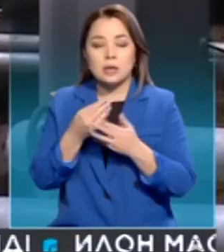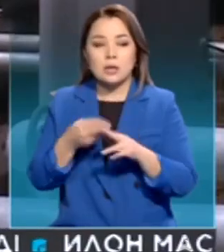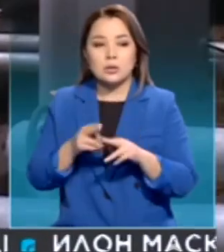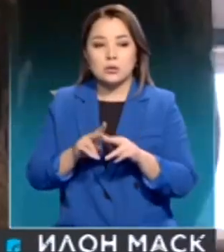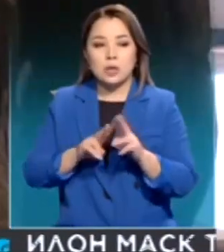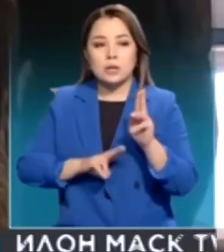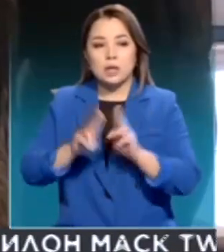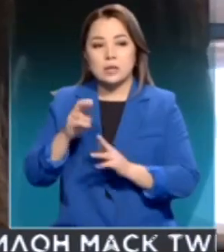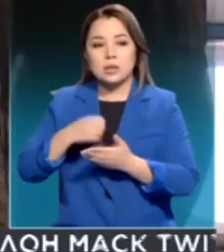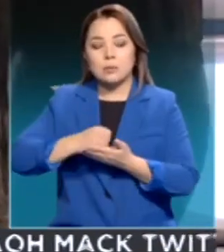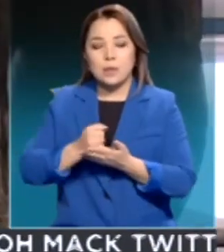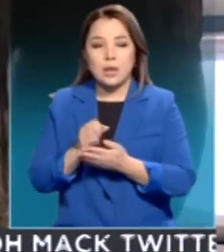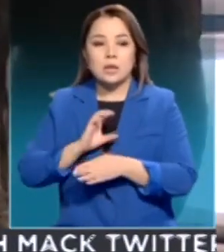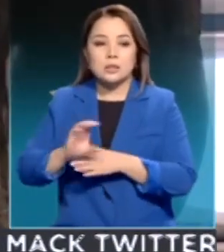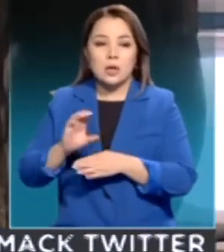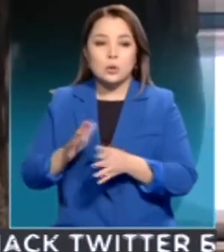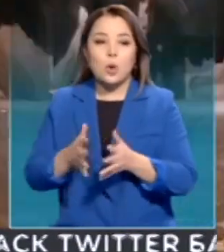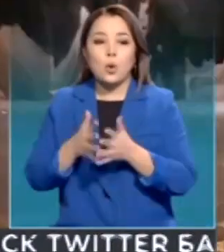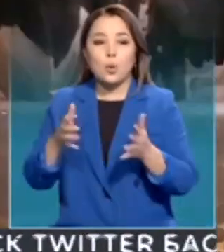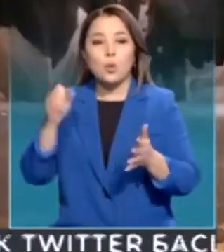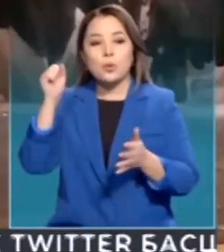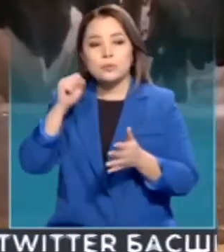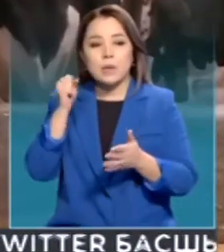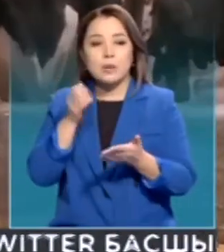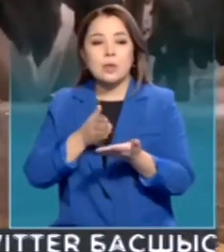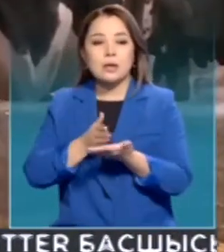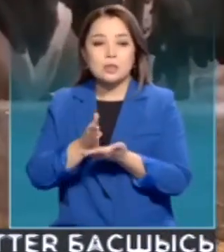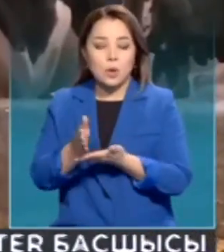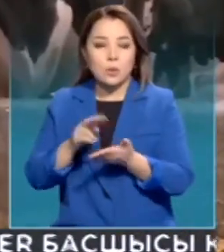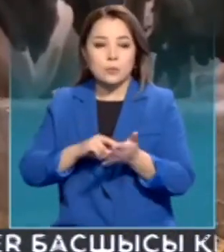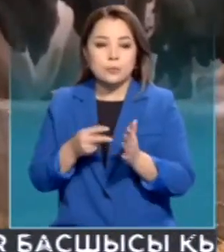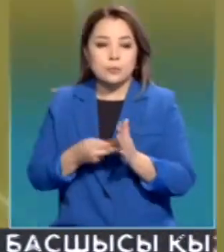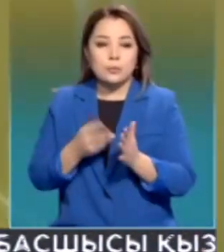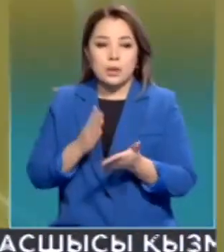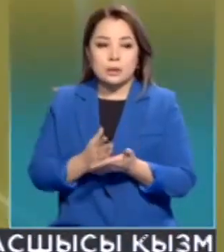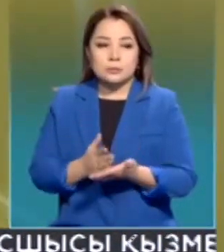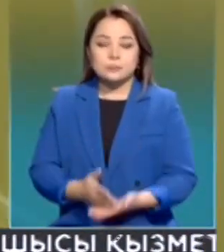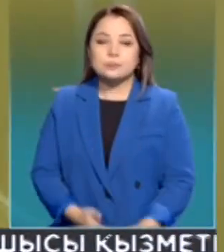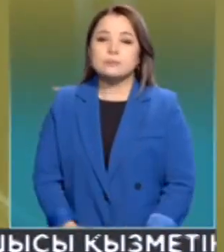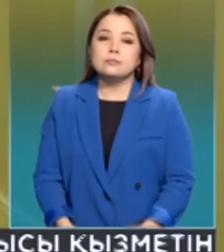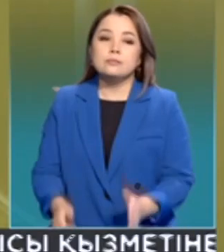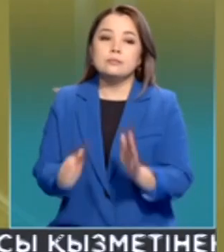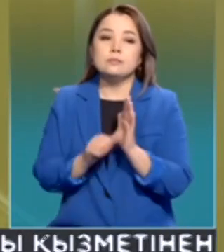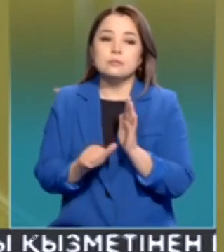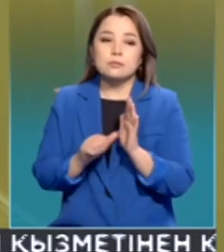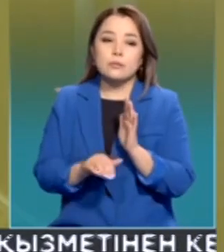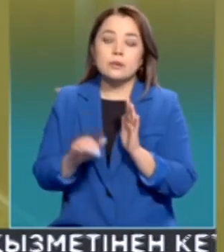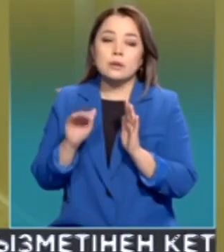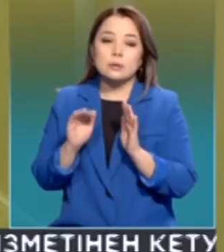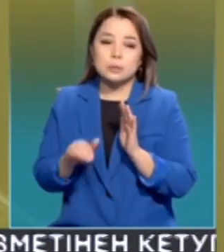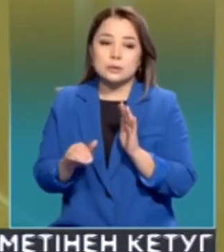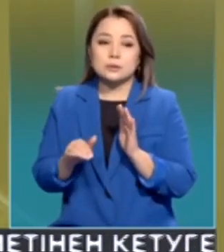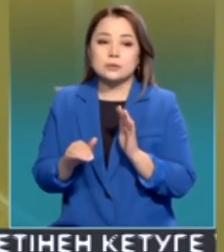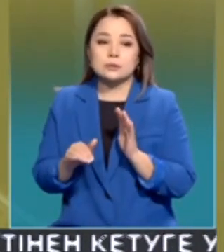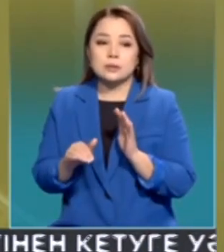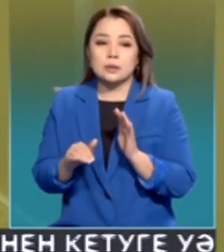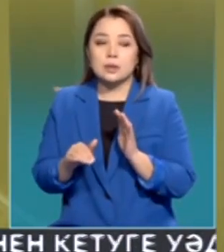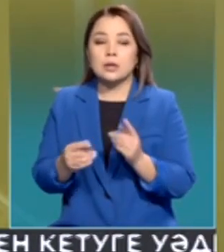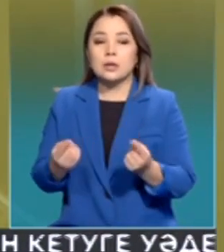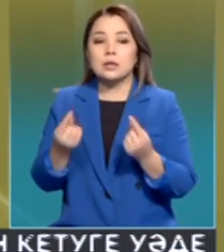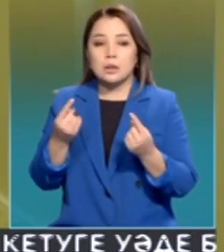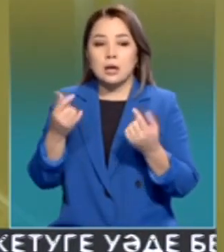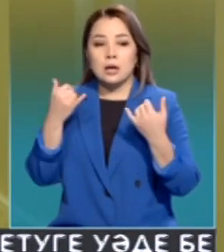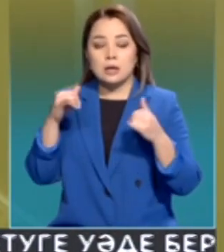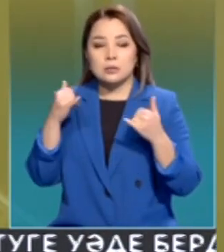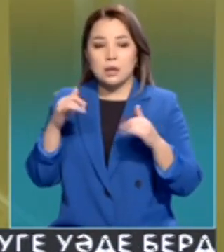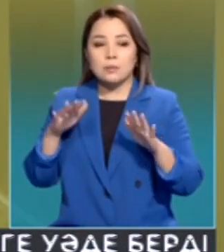ереже бекітіледі. Экспорттың көбін Өзбекстанға бағыттауды көздеп отыр. 60 мың бастай ірі қара